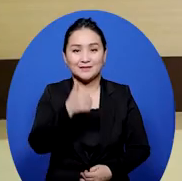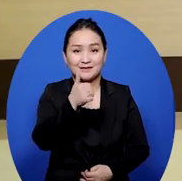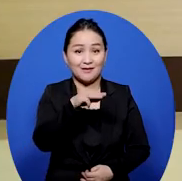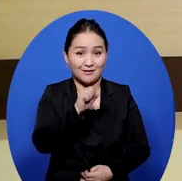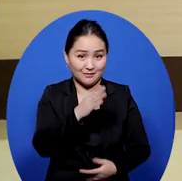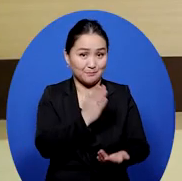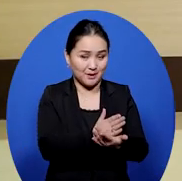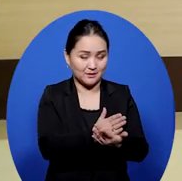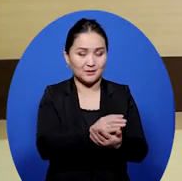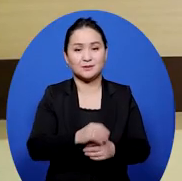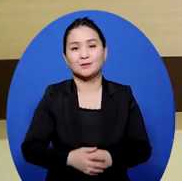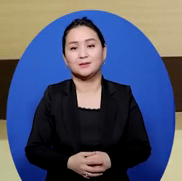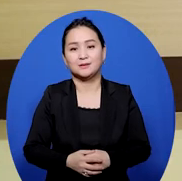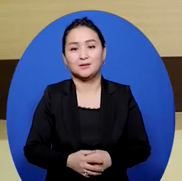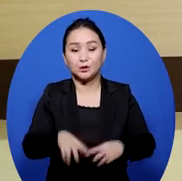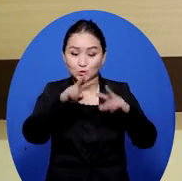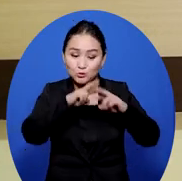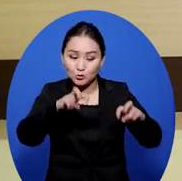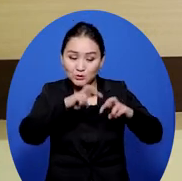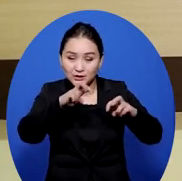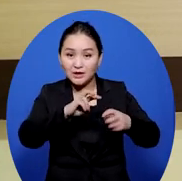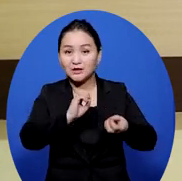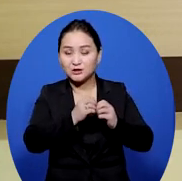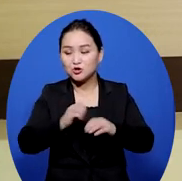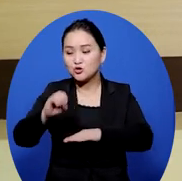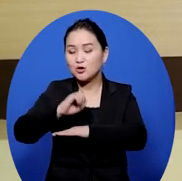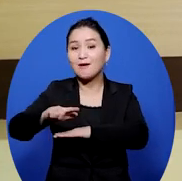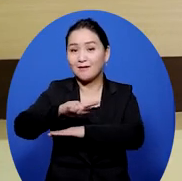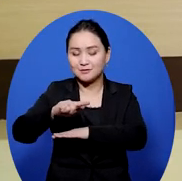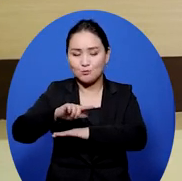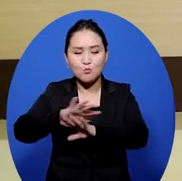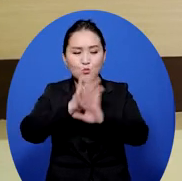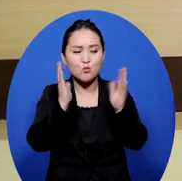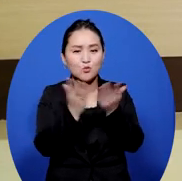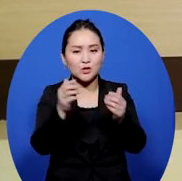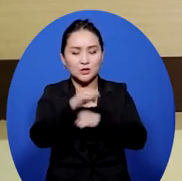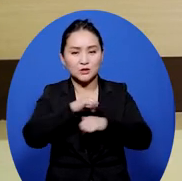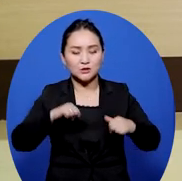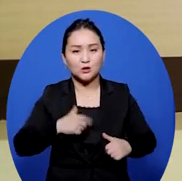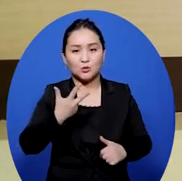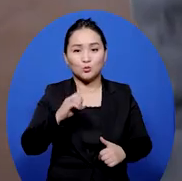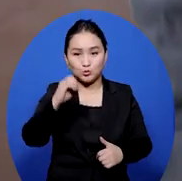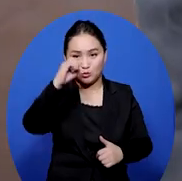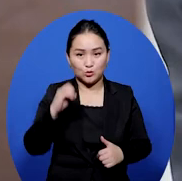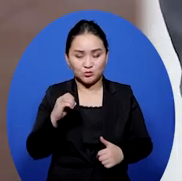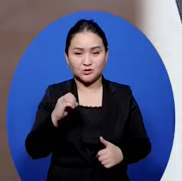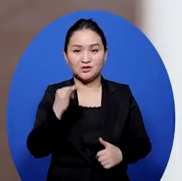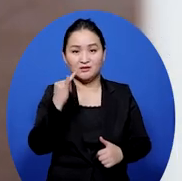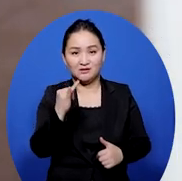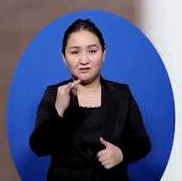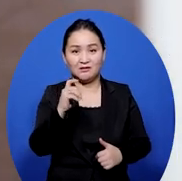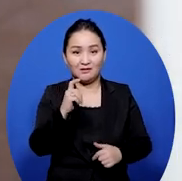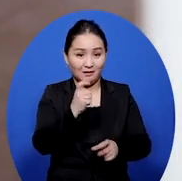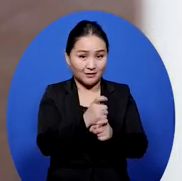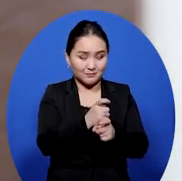Тэгэхээр сайн тал бол байгаа. Мэдээж одоо судалгаа хийсэн мэлээ манай ерөнхий газар дээр нийт иргэдийн 30 орчим хувь нь бол одоо ийм халамж